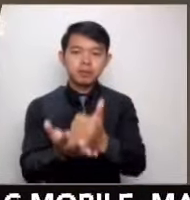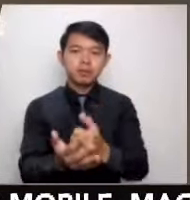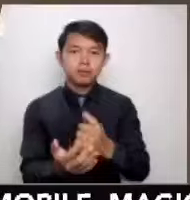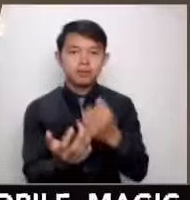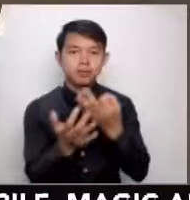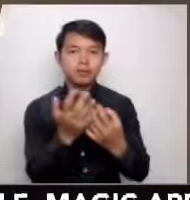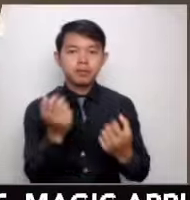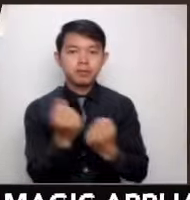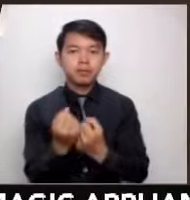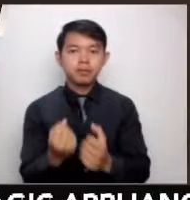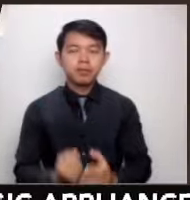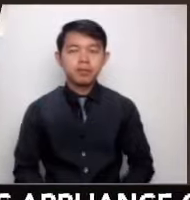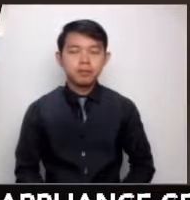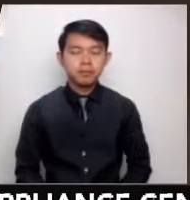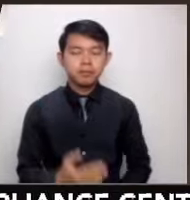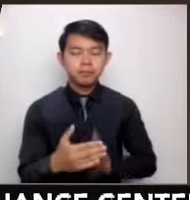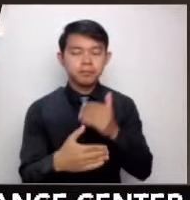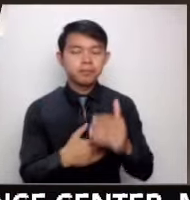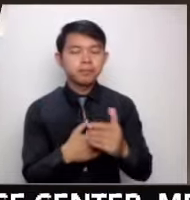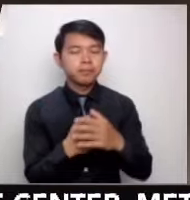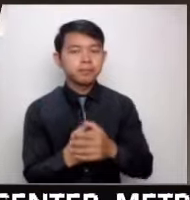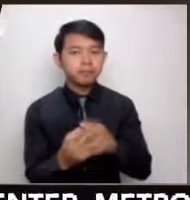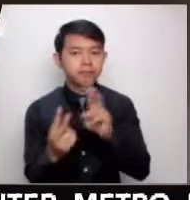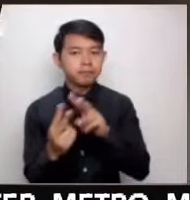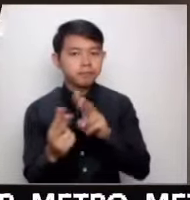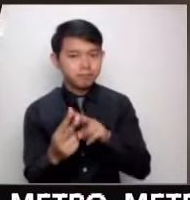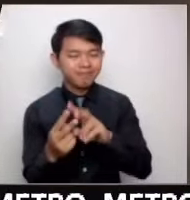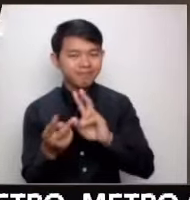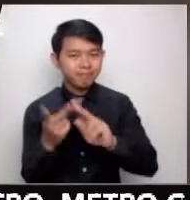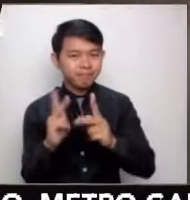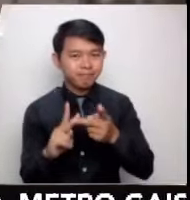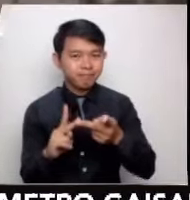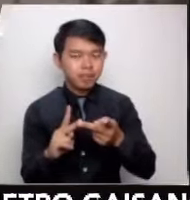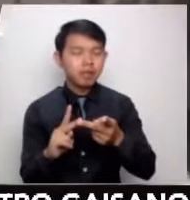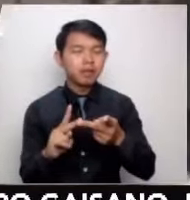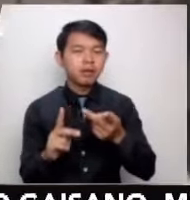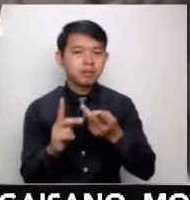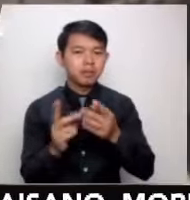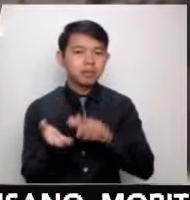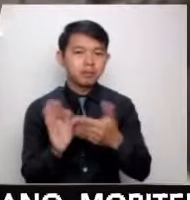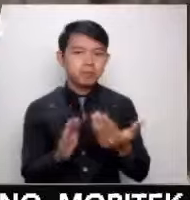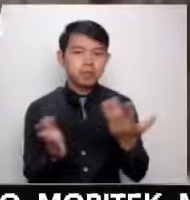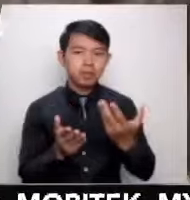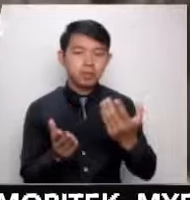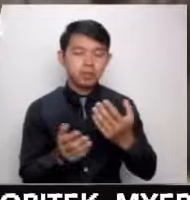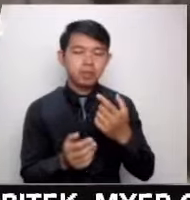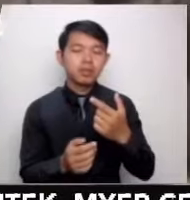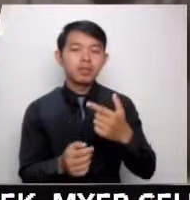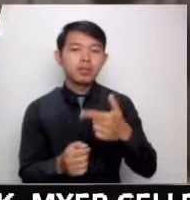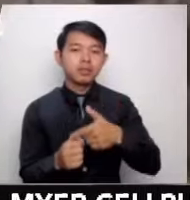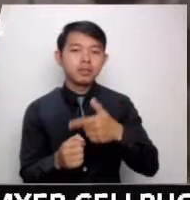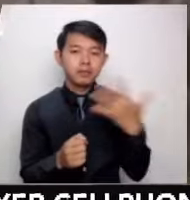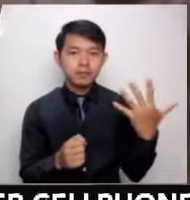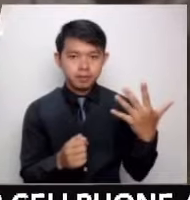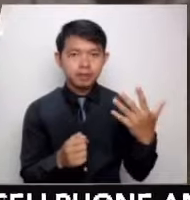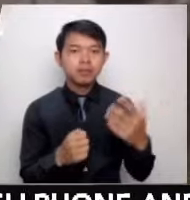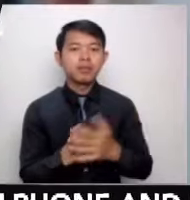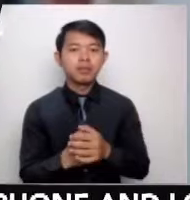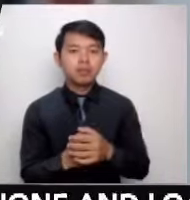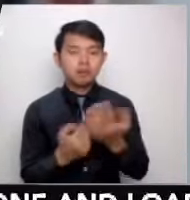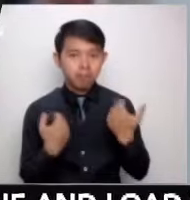Natagpo ang patay ang mag-live-in partner sa kanilang bahay sa General Santos City. 8 basyon ng bala ng kalibre 45 baril